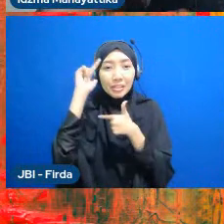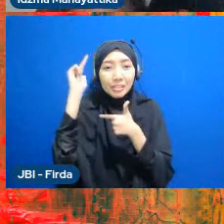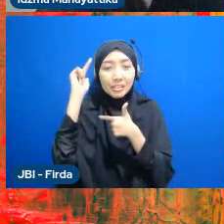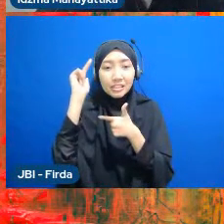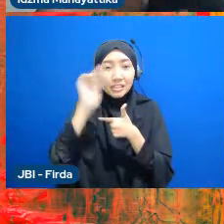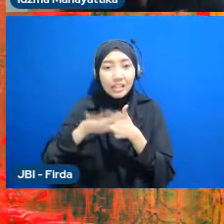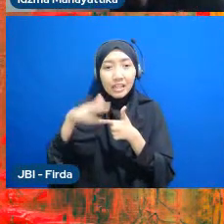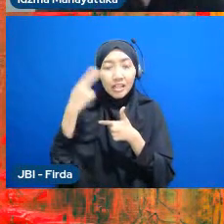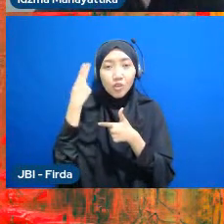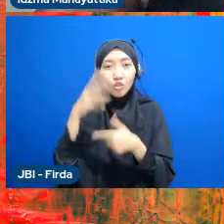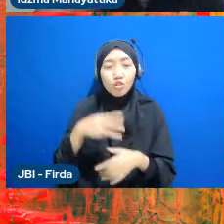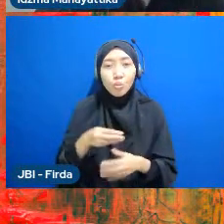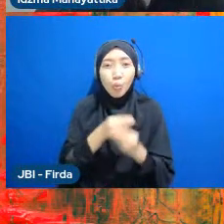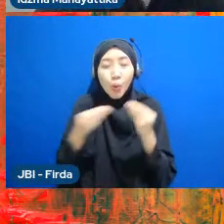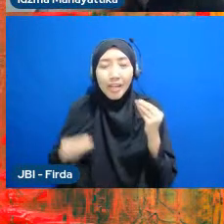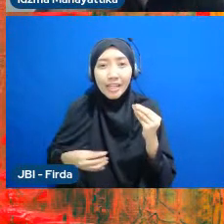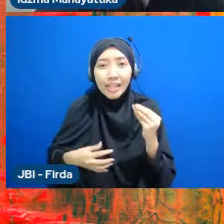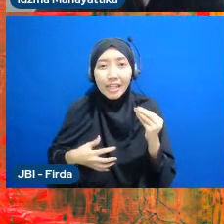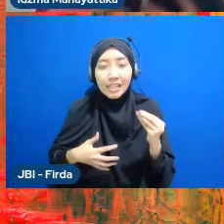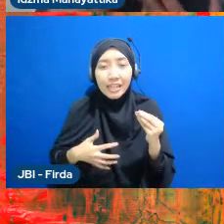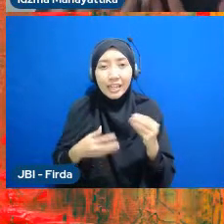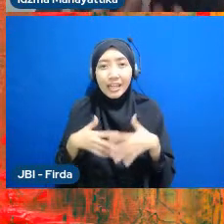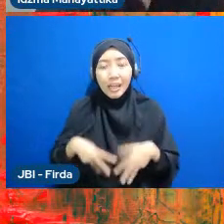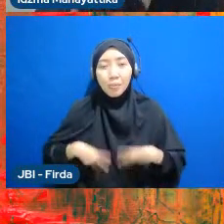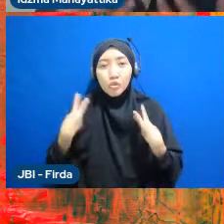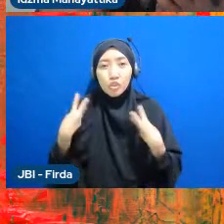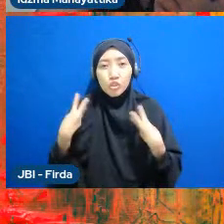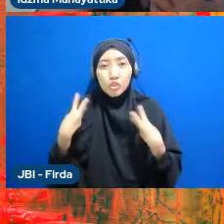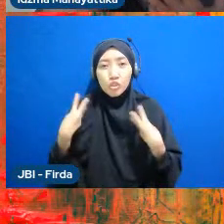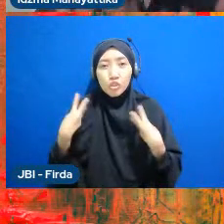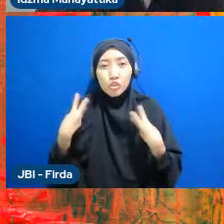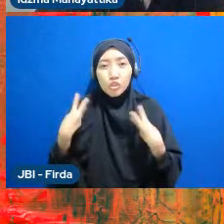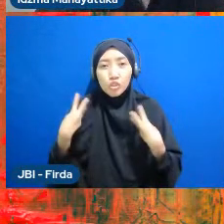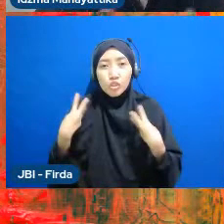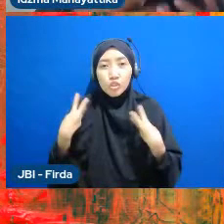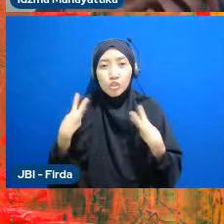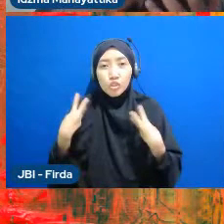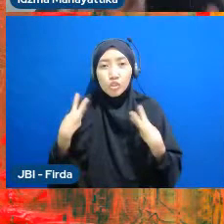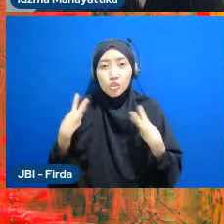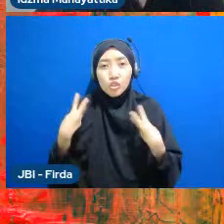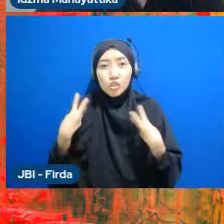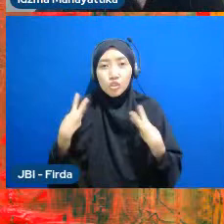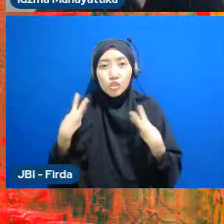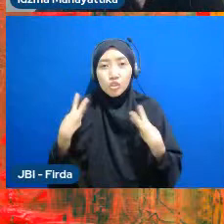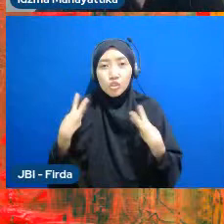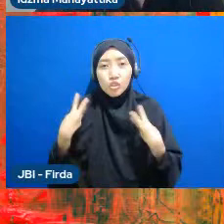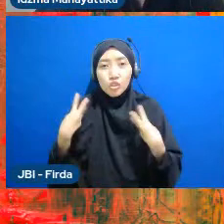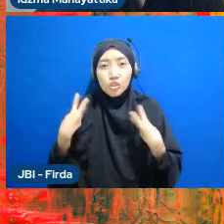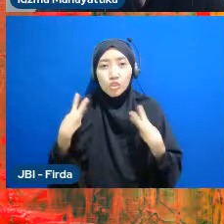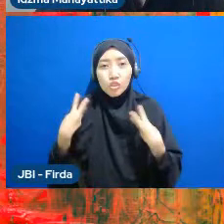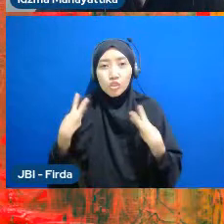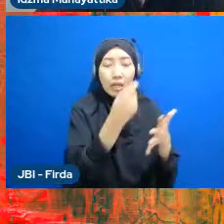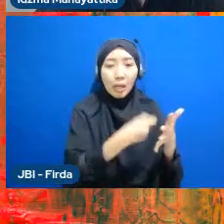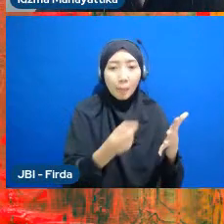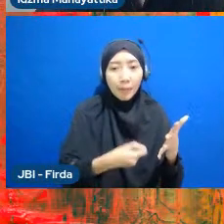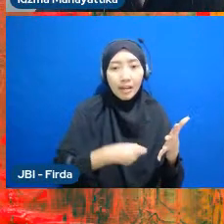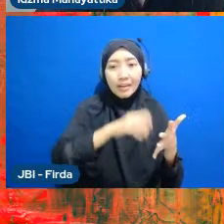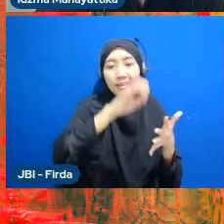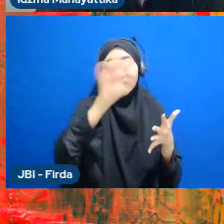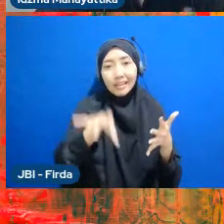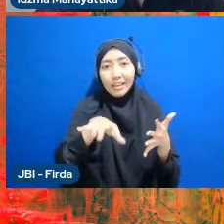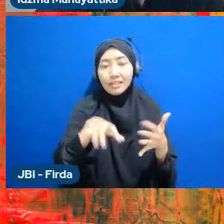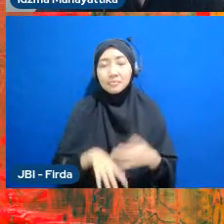anak melakukan emosinya, dia marah, dia sedih, dia senang lewat gambar, lewat play-doh, lewat permain mereka segala macam.